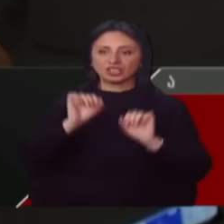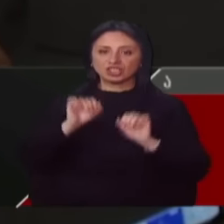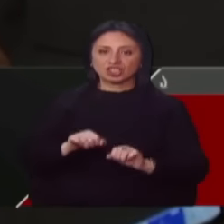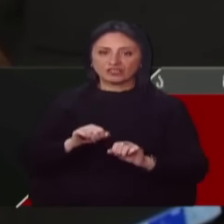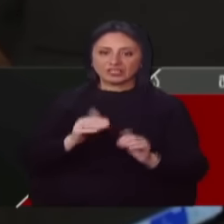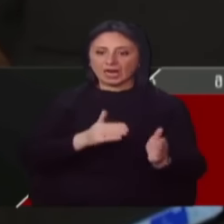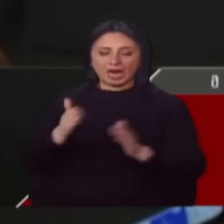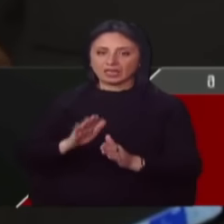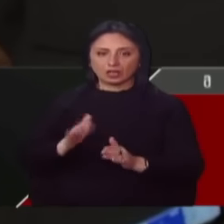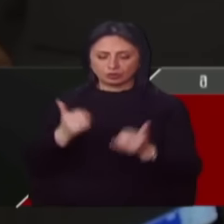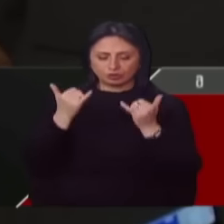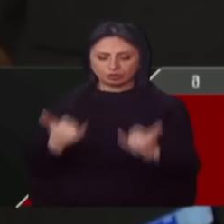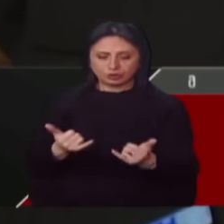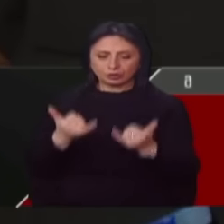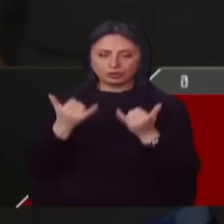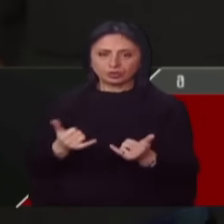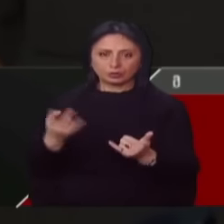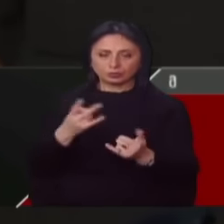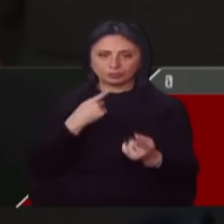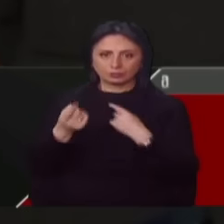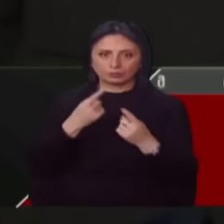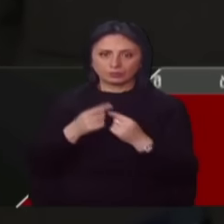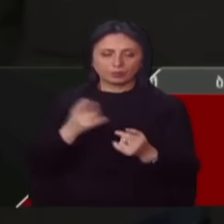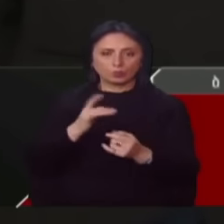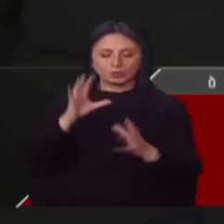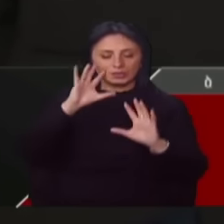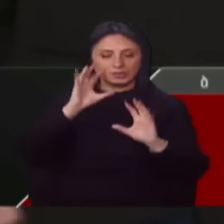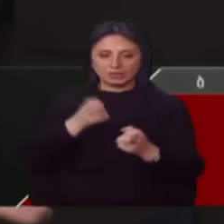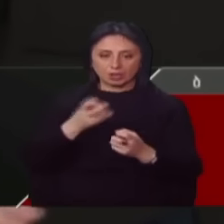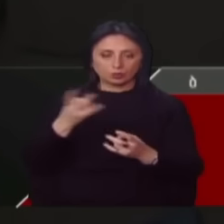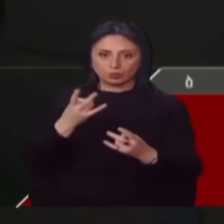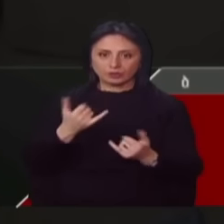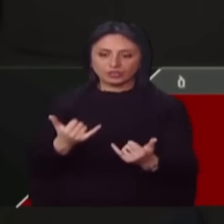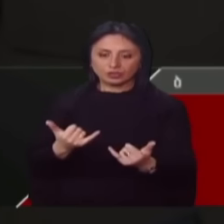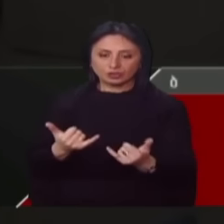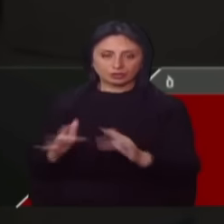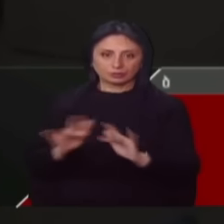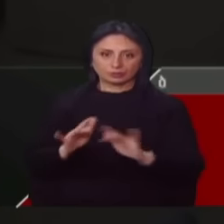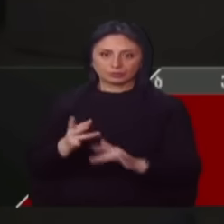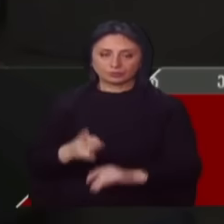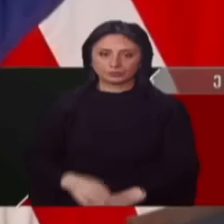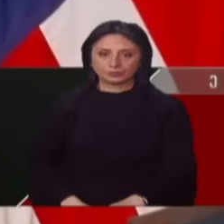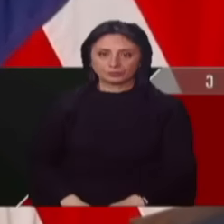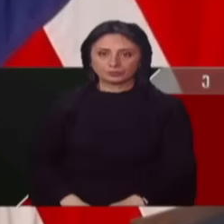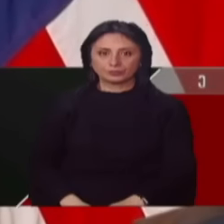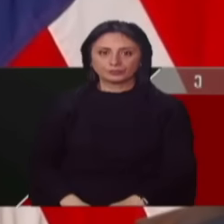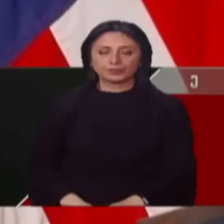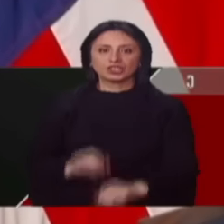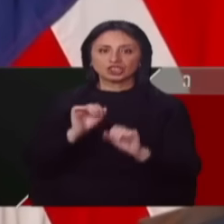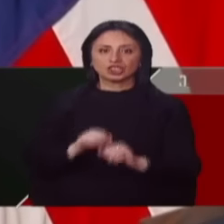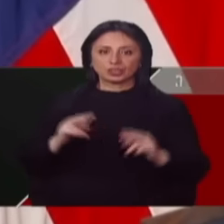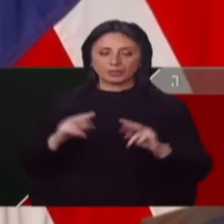შეიძლება გადაიდოს. ეს არის ის, რასთან დაკავშირებითაც ჩვენ სერიოზულად და დაუყოვნებლივ უნდა ვიმოქმედოთ.